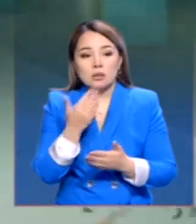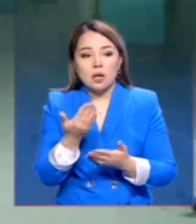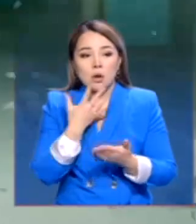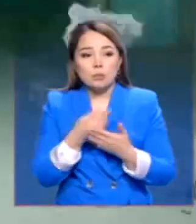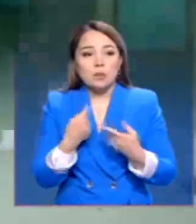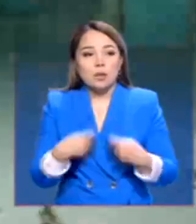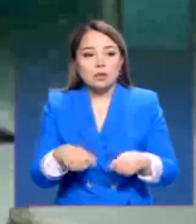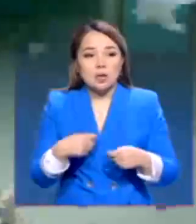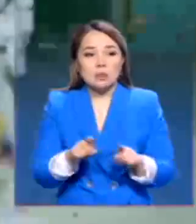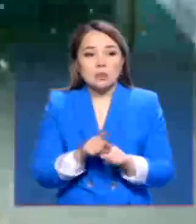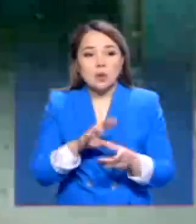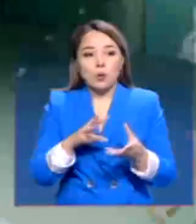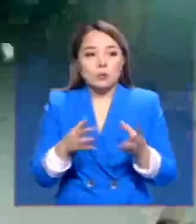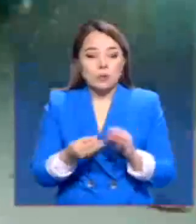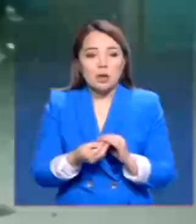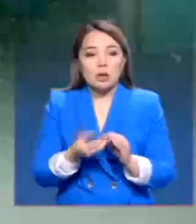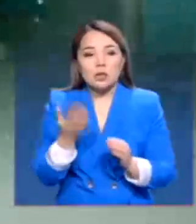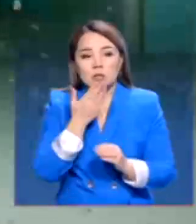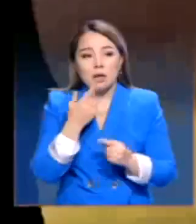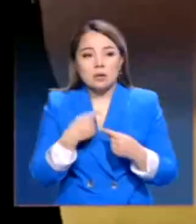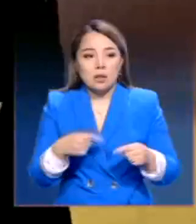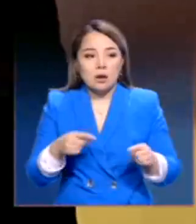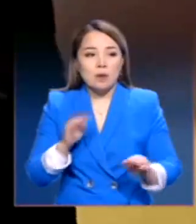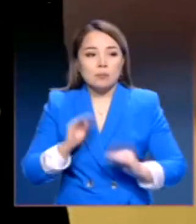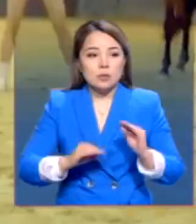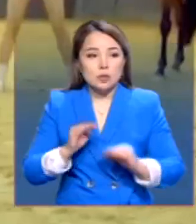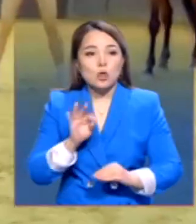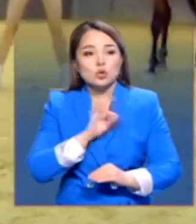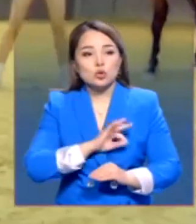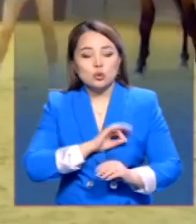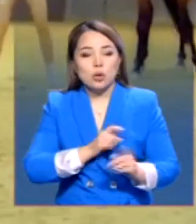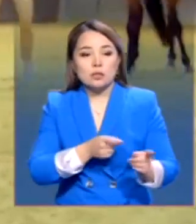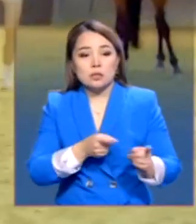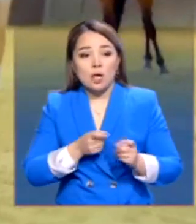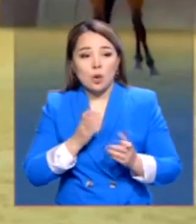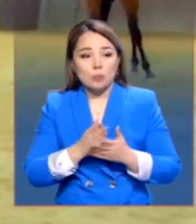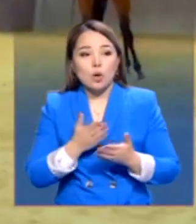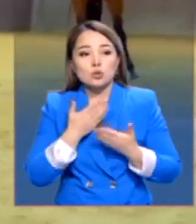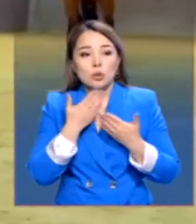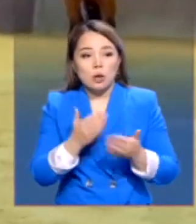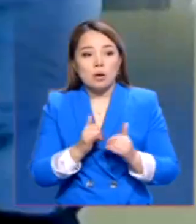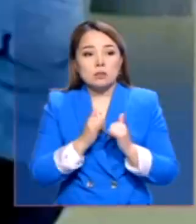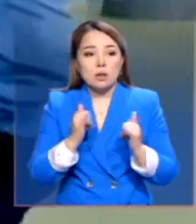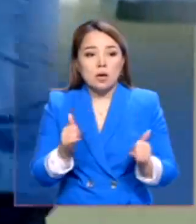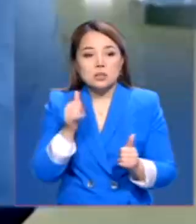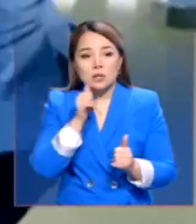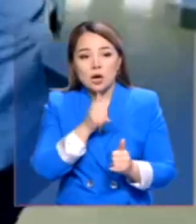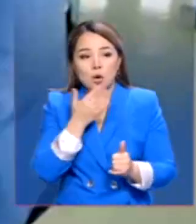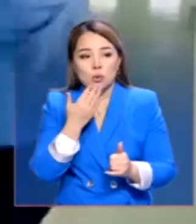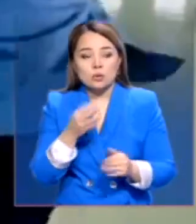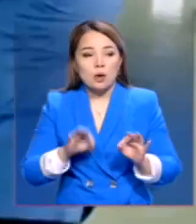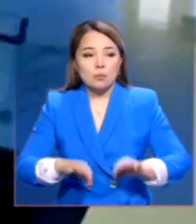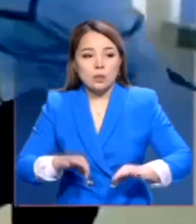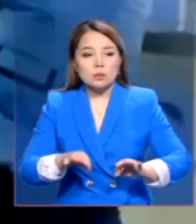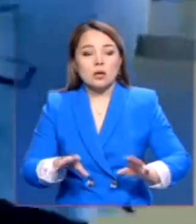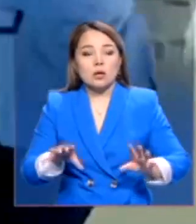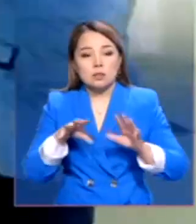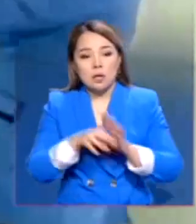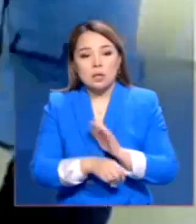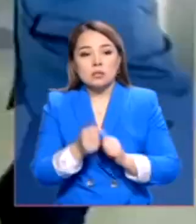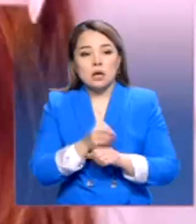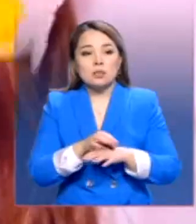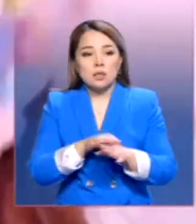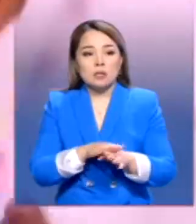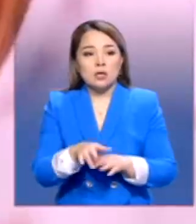сатуды жақсы меңгерген. Алдымен интернет арқылы түрлі контент жасап, тұтынушы тартады. Сұраныс артса жобаға жасырын түрде ұлттық бояуын енгізе бастайды. Бұл тәсіл